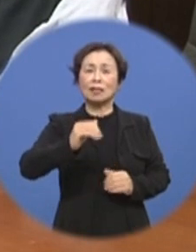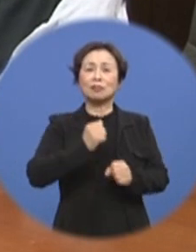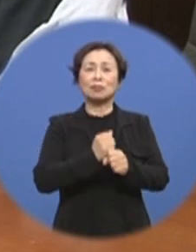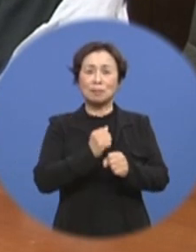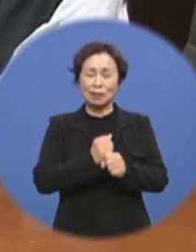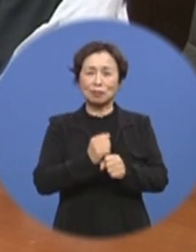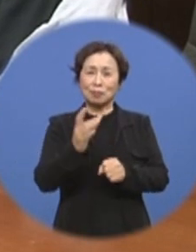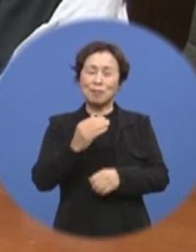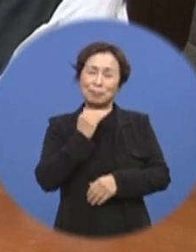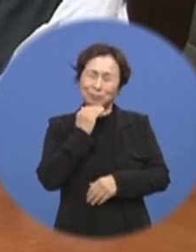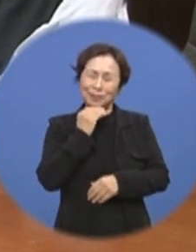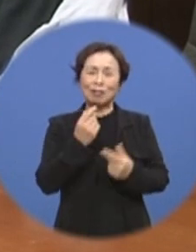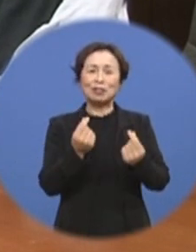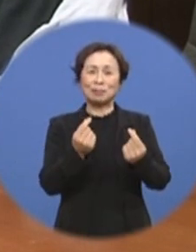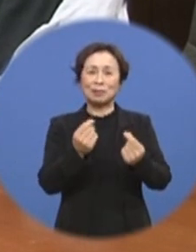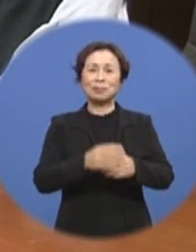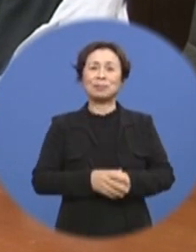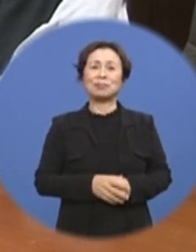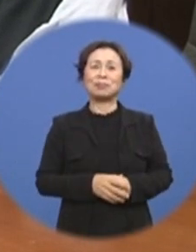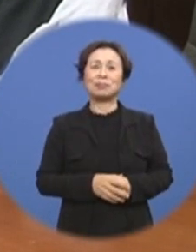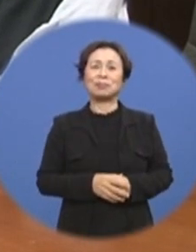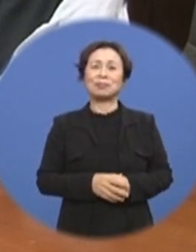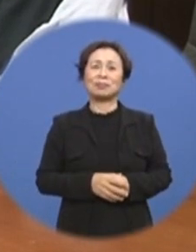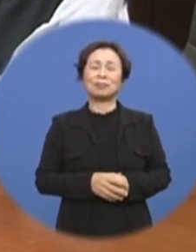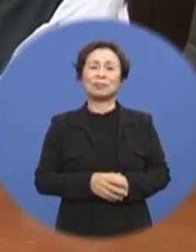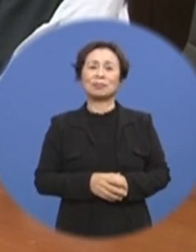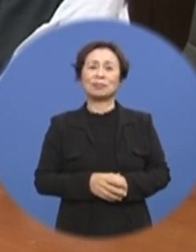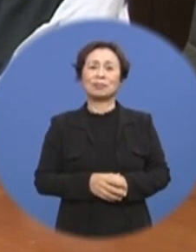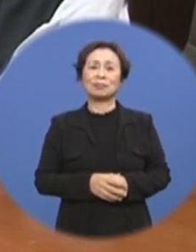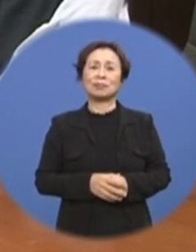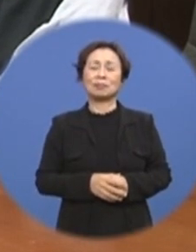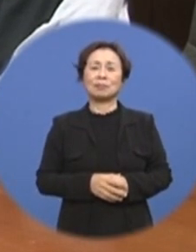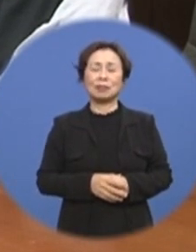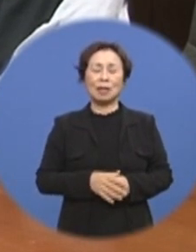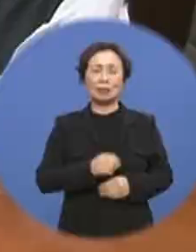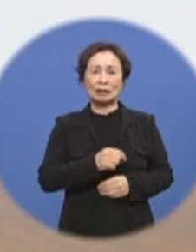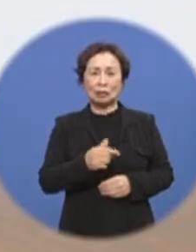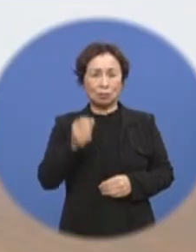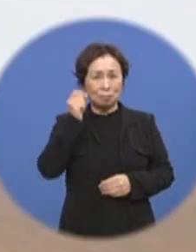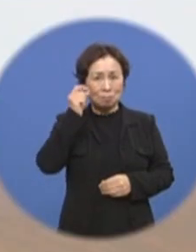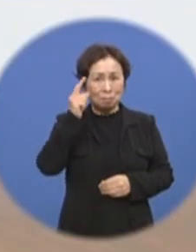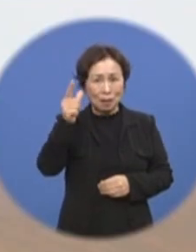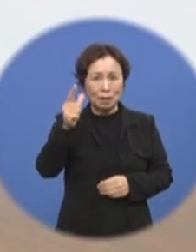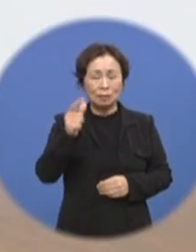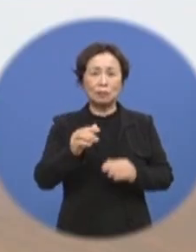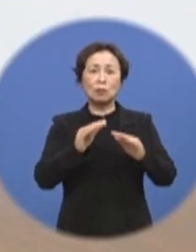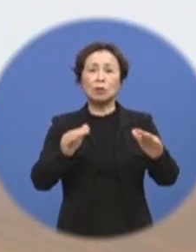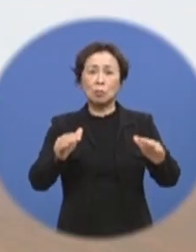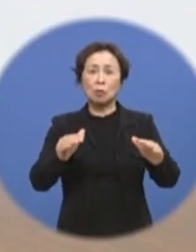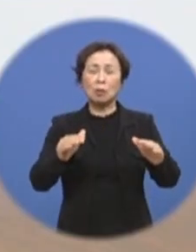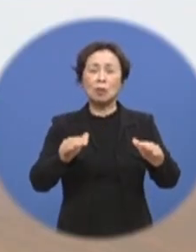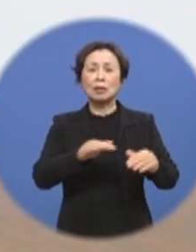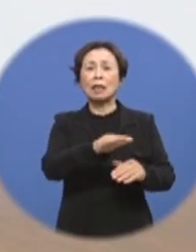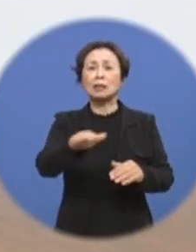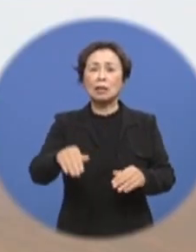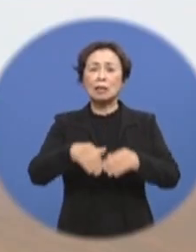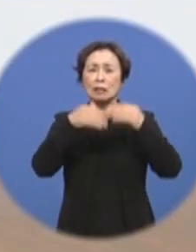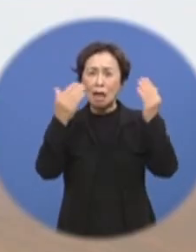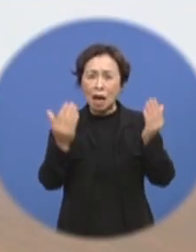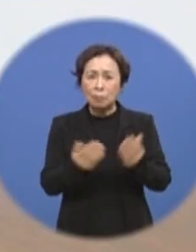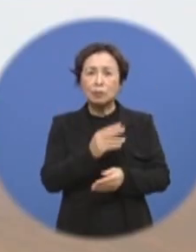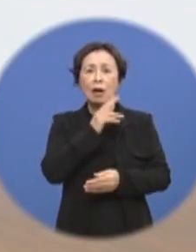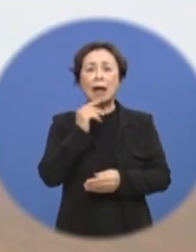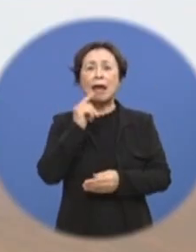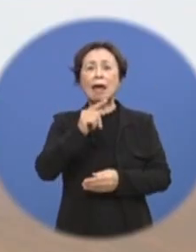なんですよねそれからさらにであのものすごくよくできる子どもにオールイングリッシュのライブ g o